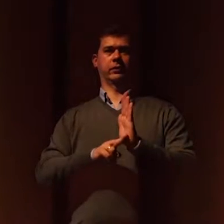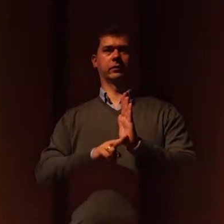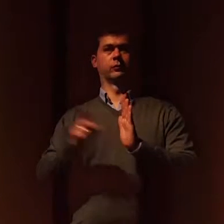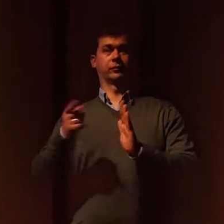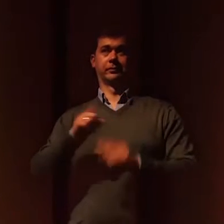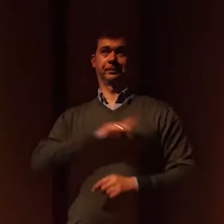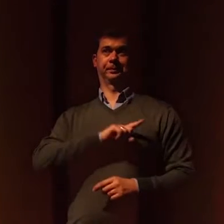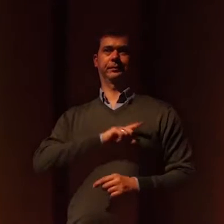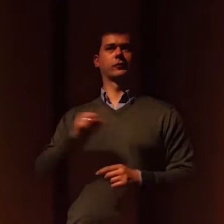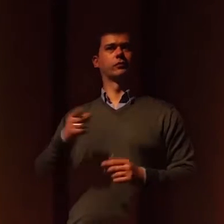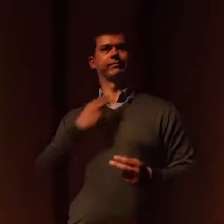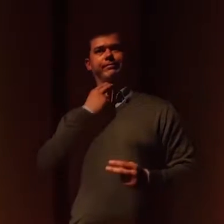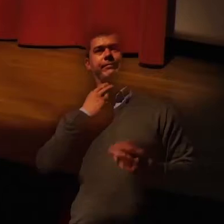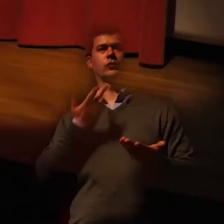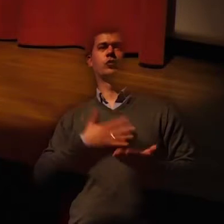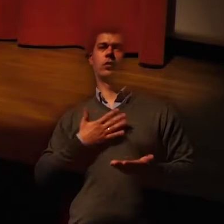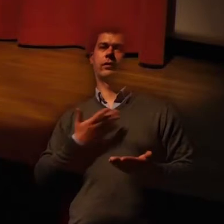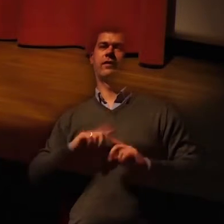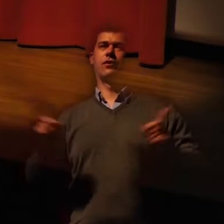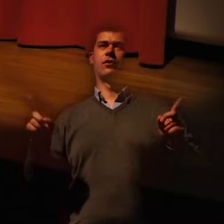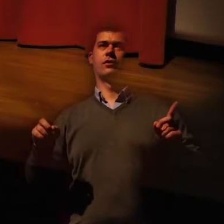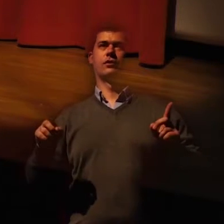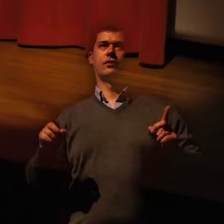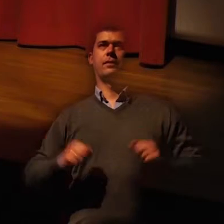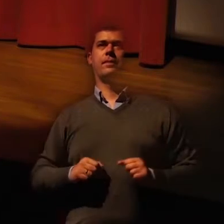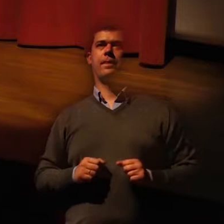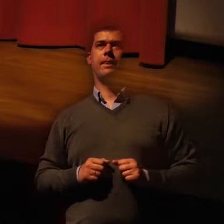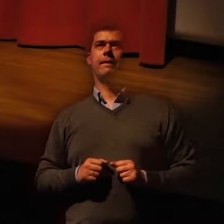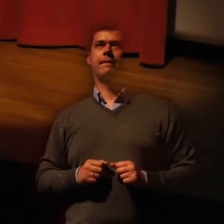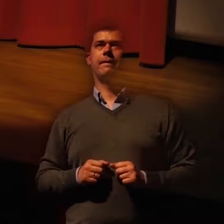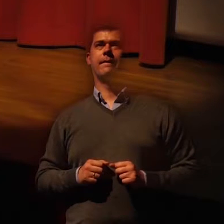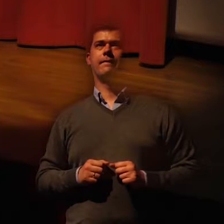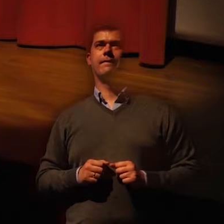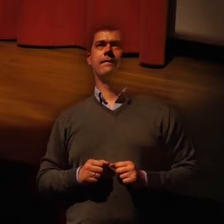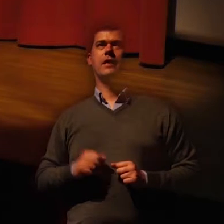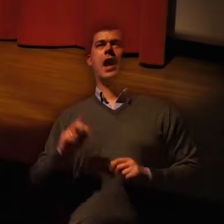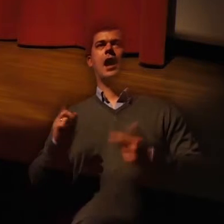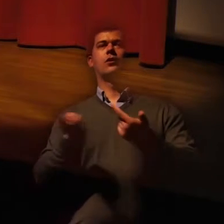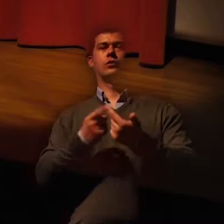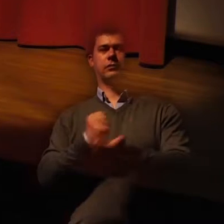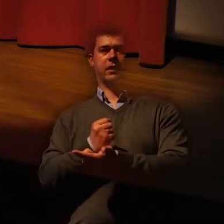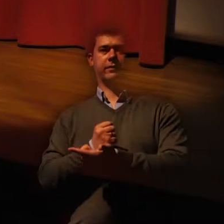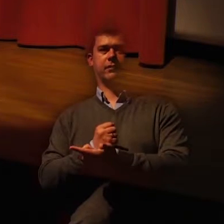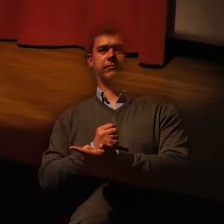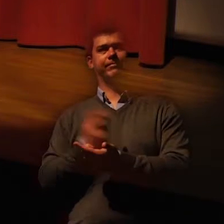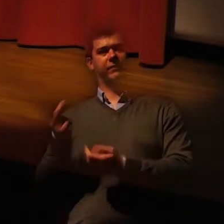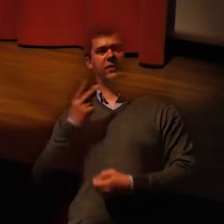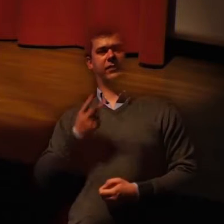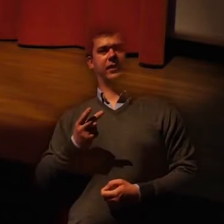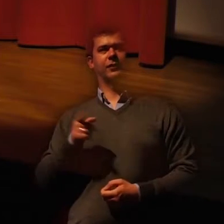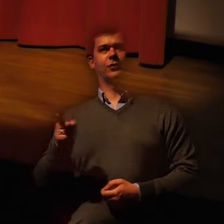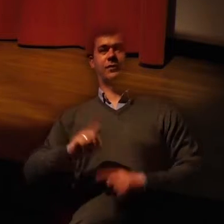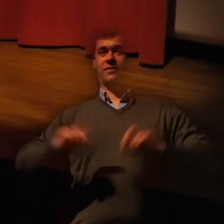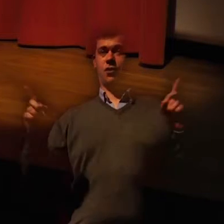na straży przepisy które na to nie pozwalają a po drugie no że to że on jest